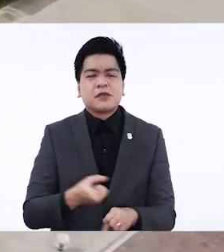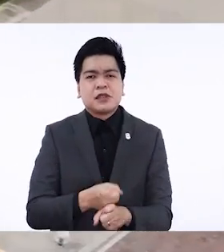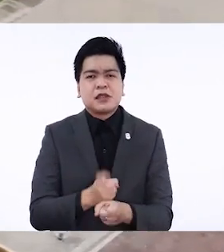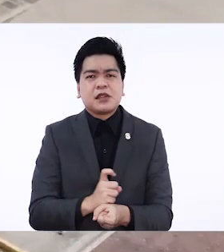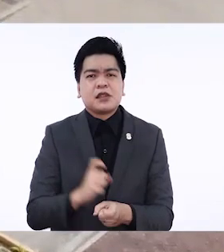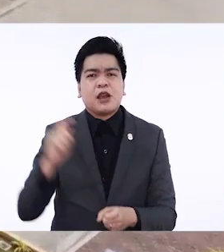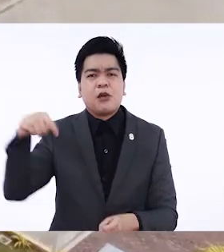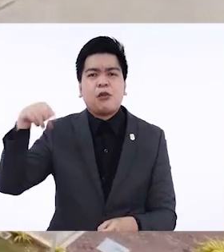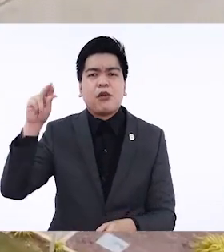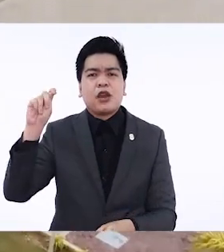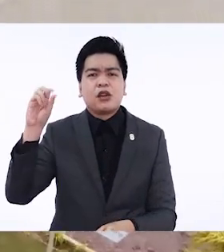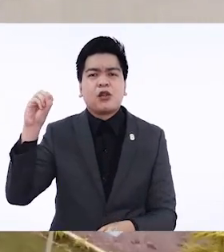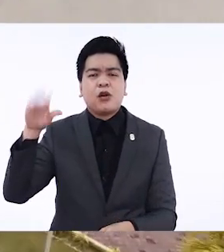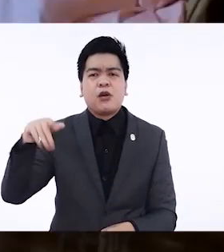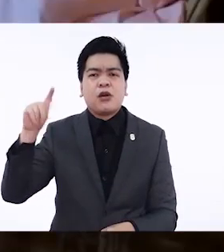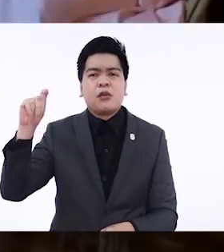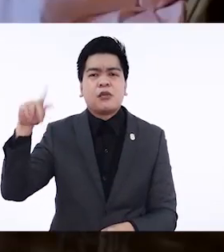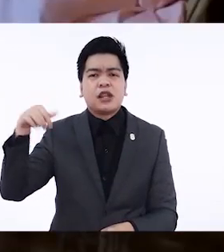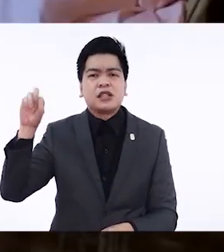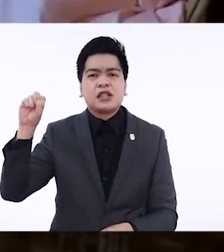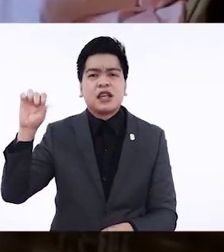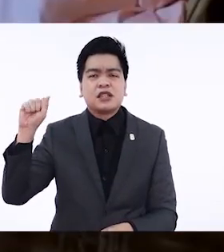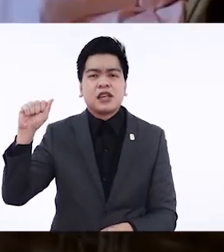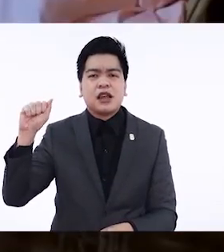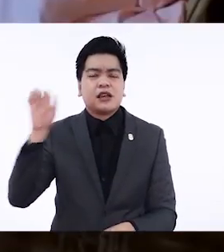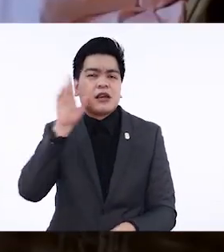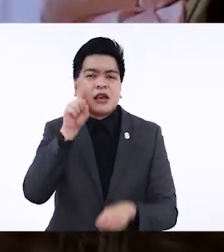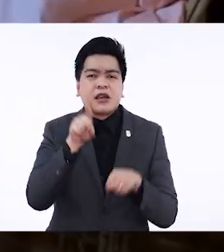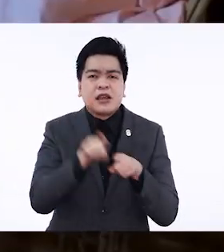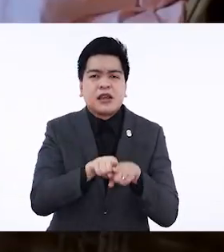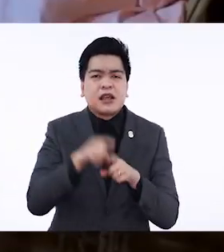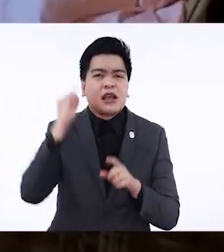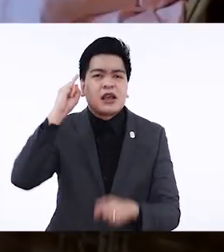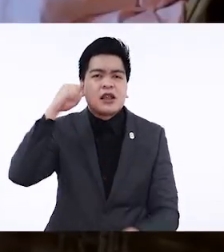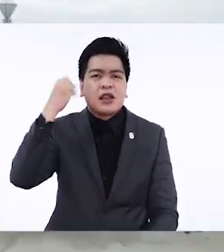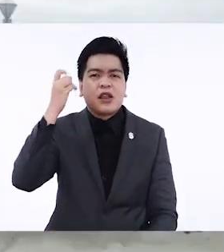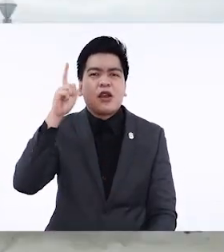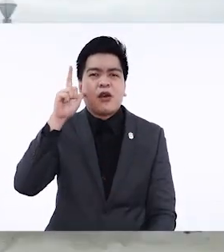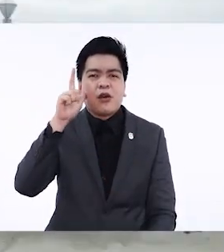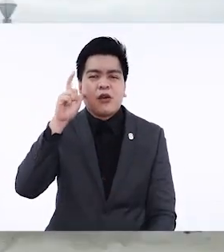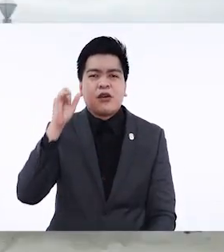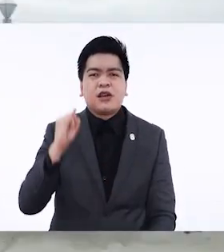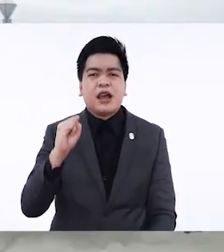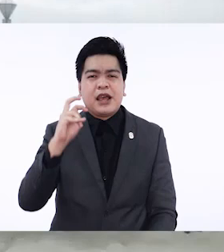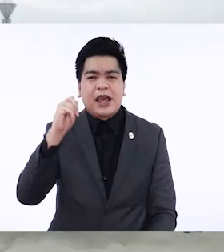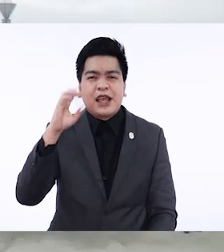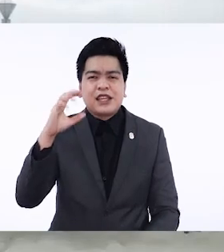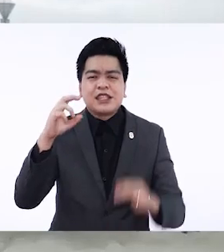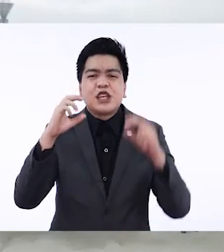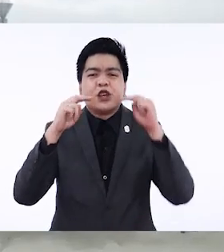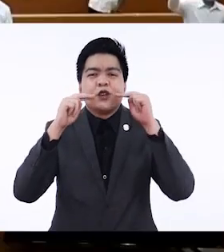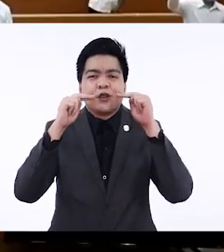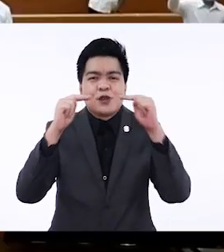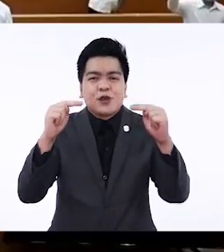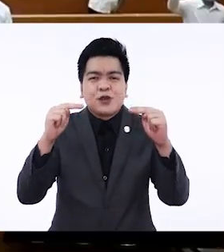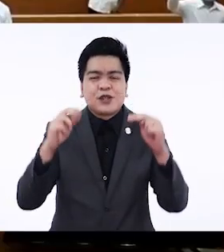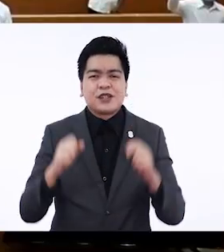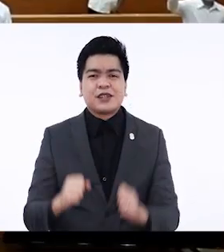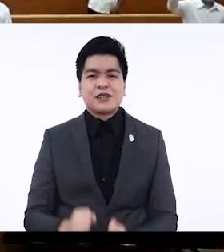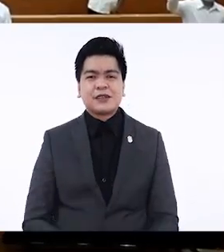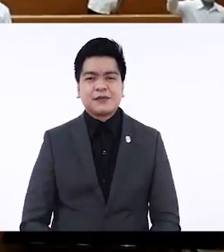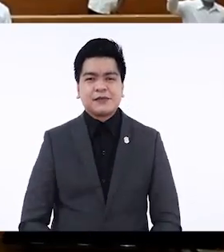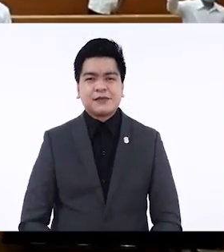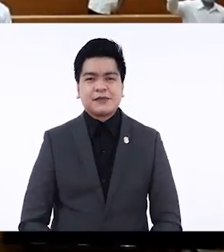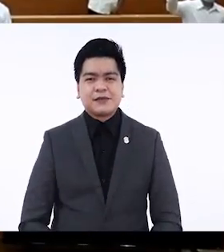sa Puerto Princesa City, ako po si kapatid na Jonaline Yonko, nagbabalita para sa Iglesia ni